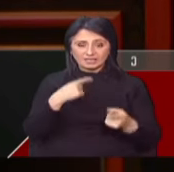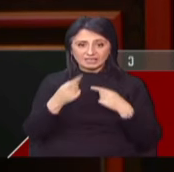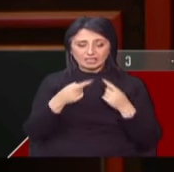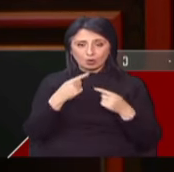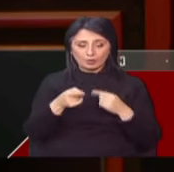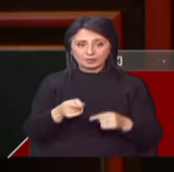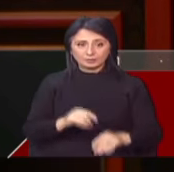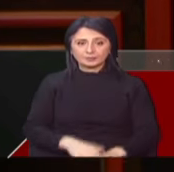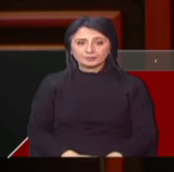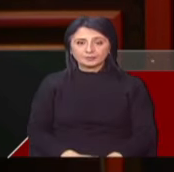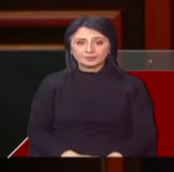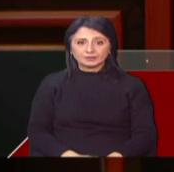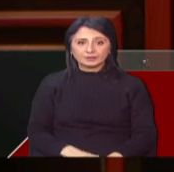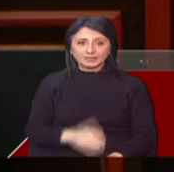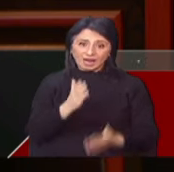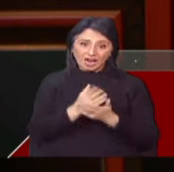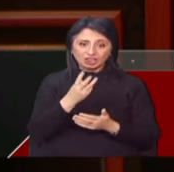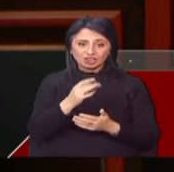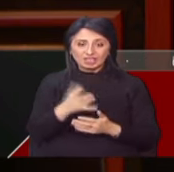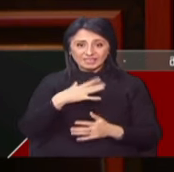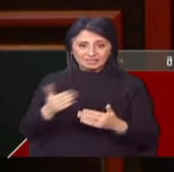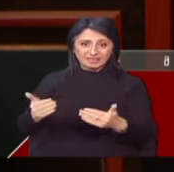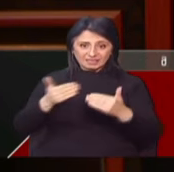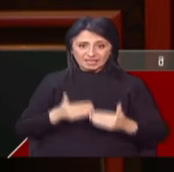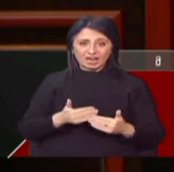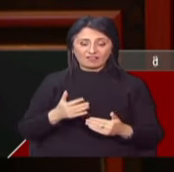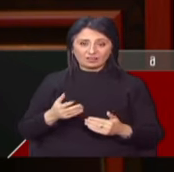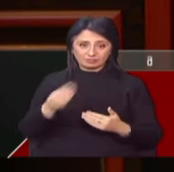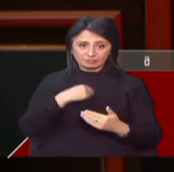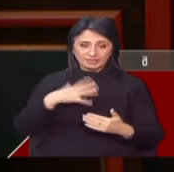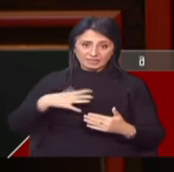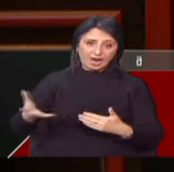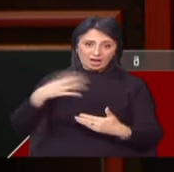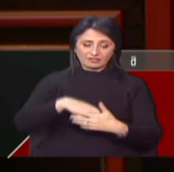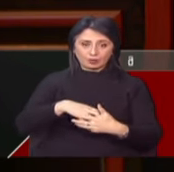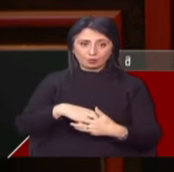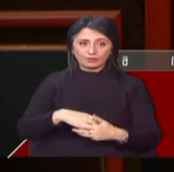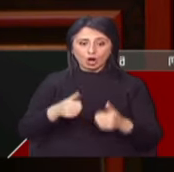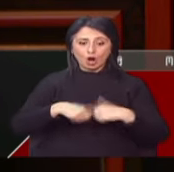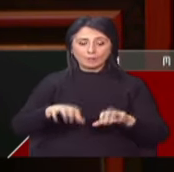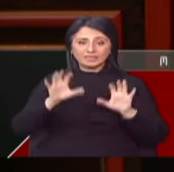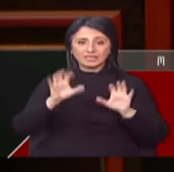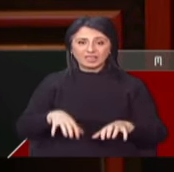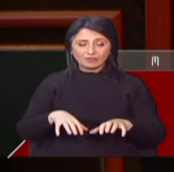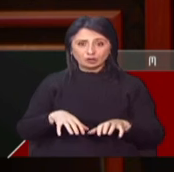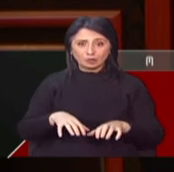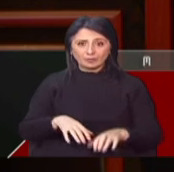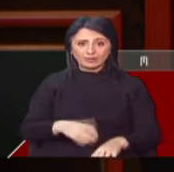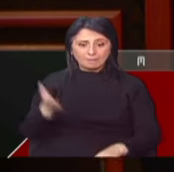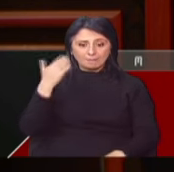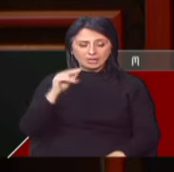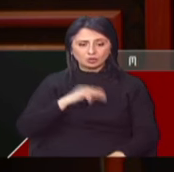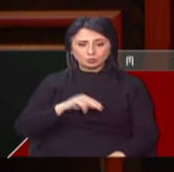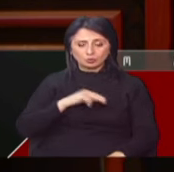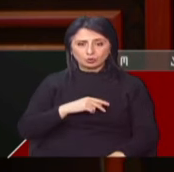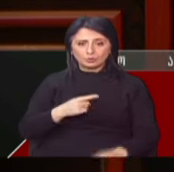bari. Are șanse tu ară romi cu Saakashvilis șerman gândul bășida. Comisiei stăm și domarem. Mașini